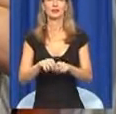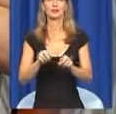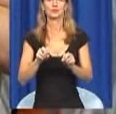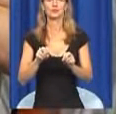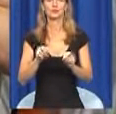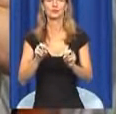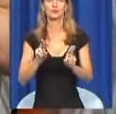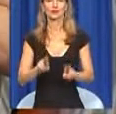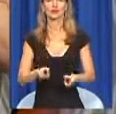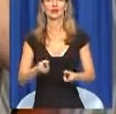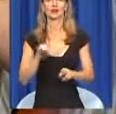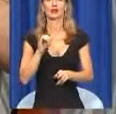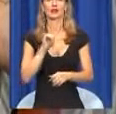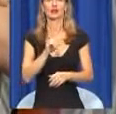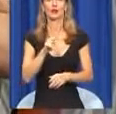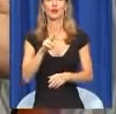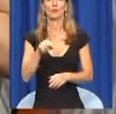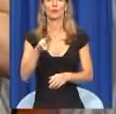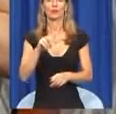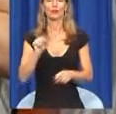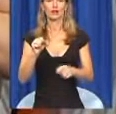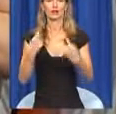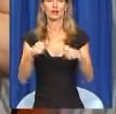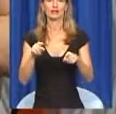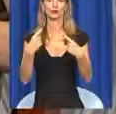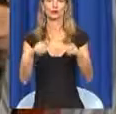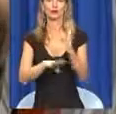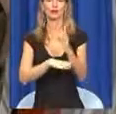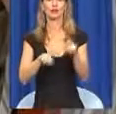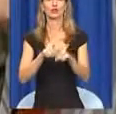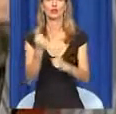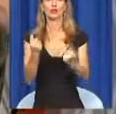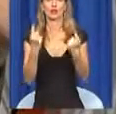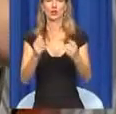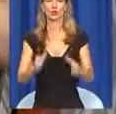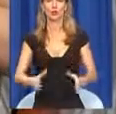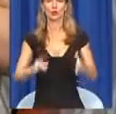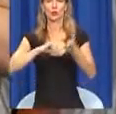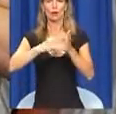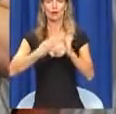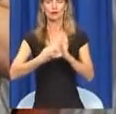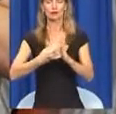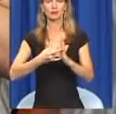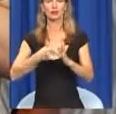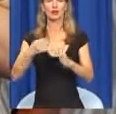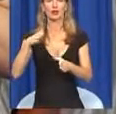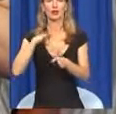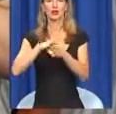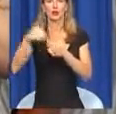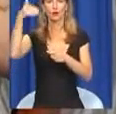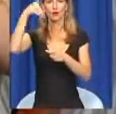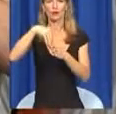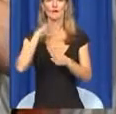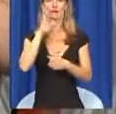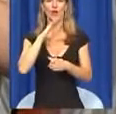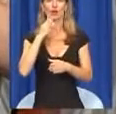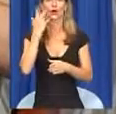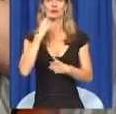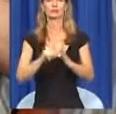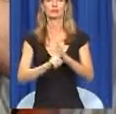специфічна, скажімо, його порода відрізняється від інших дерев тим, що просто величезний товстий стовбур, він наповнюється водою, коли от